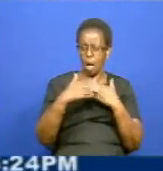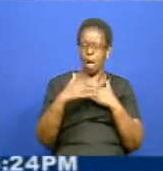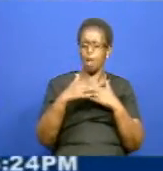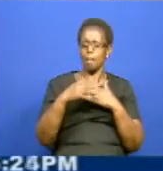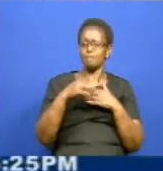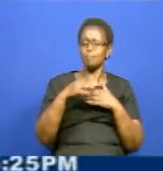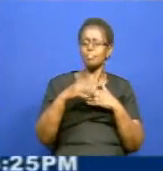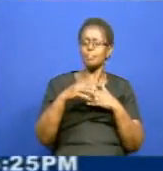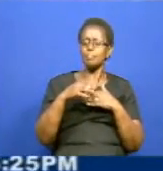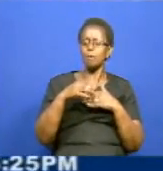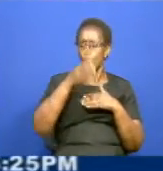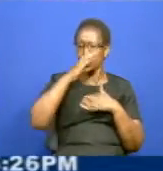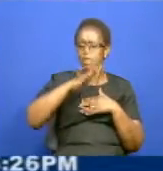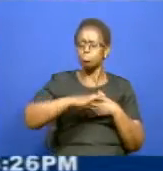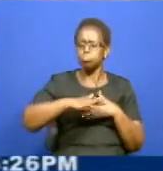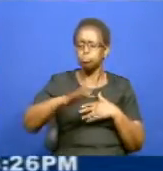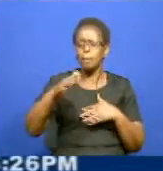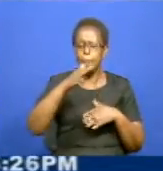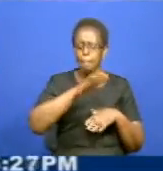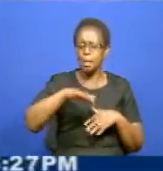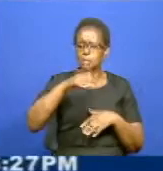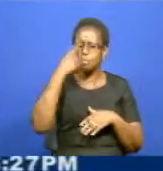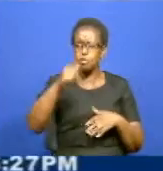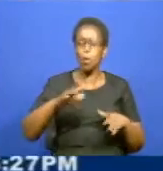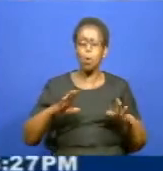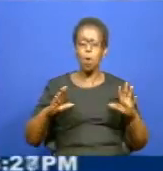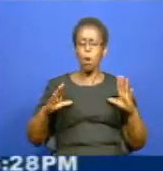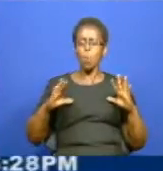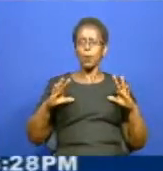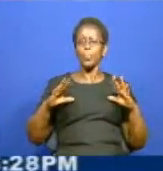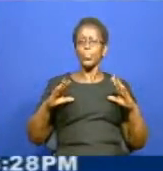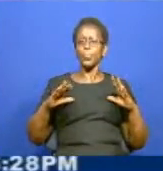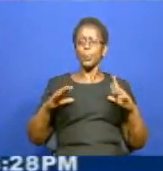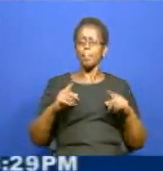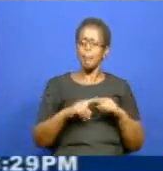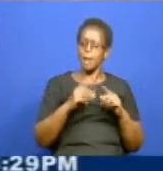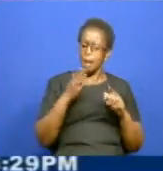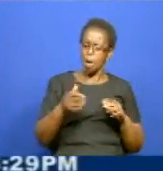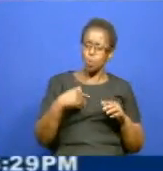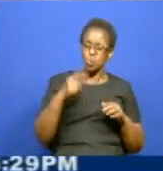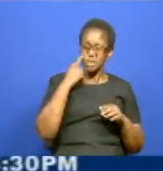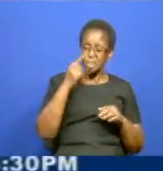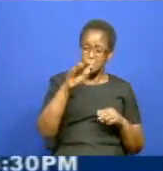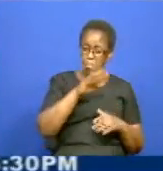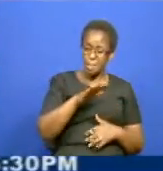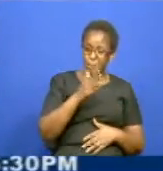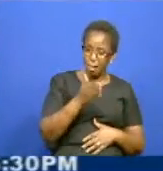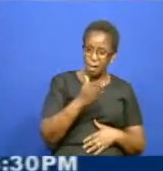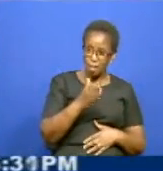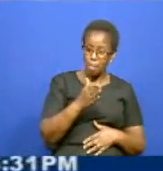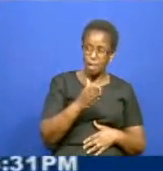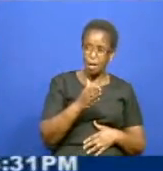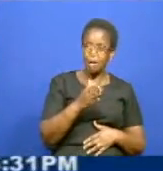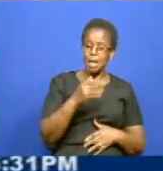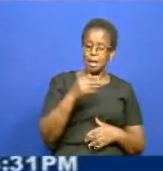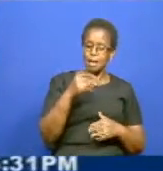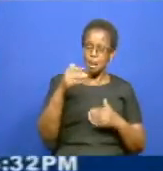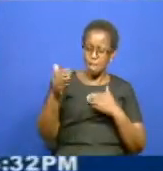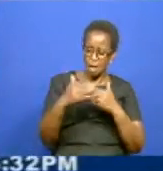burudani. Lakini hivi sasa utaona upeo ambao uko pale katika lile ziwa la Lake Kenyatta